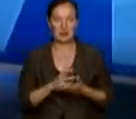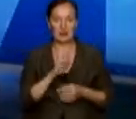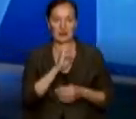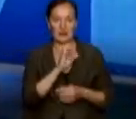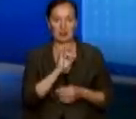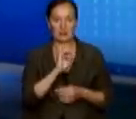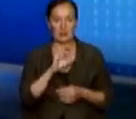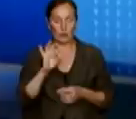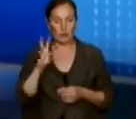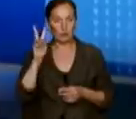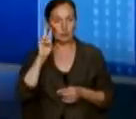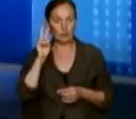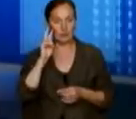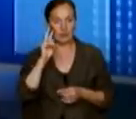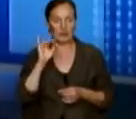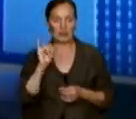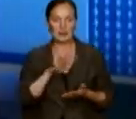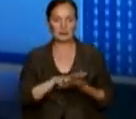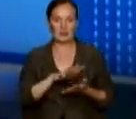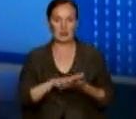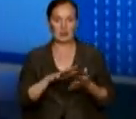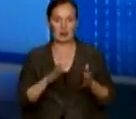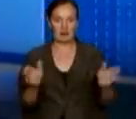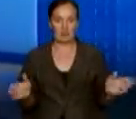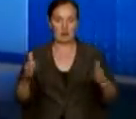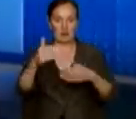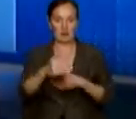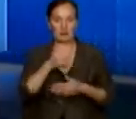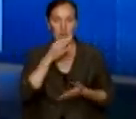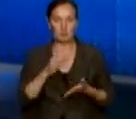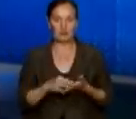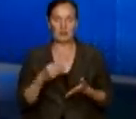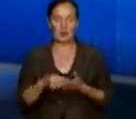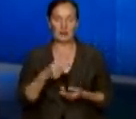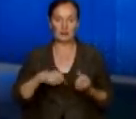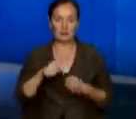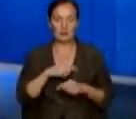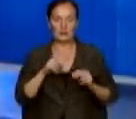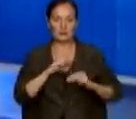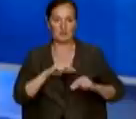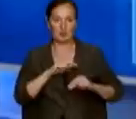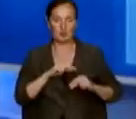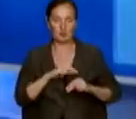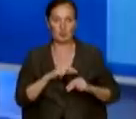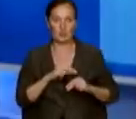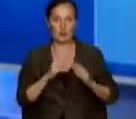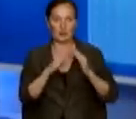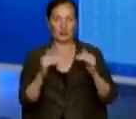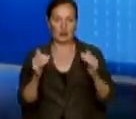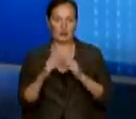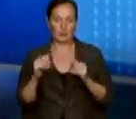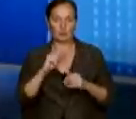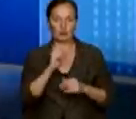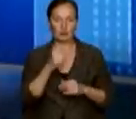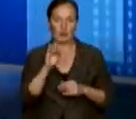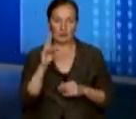ряд сміттєвих баків. Відповідальний бізнес, який працює на території оздоровчого табору «Чайка», взяв на себе ці